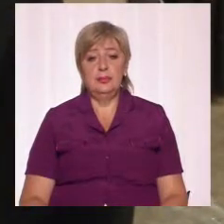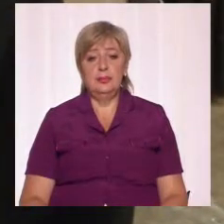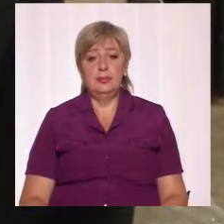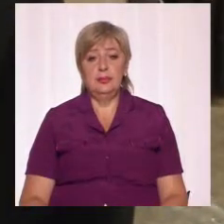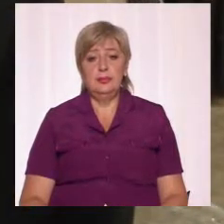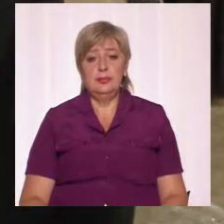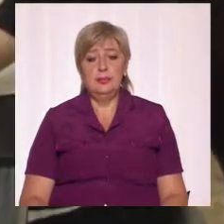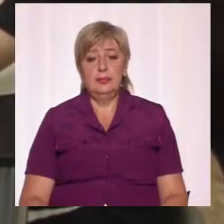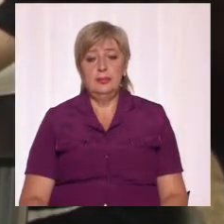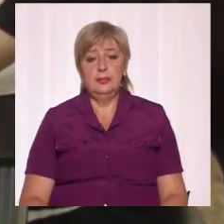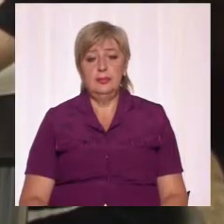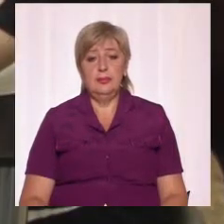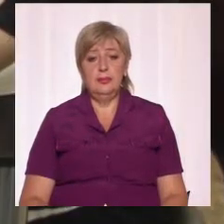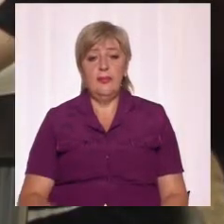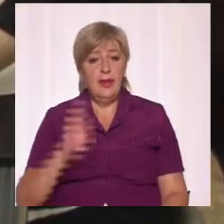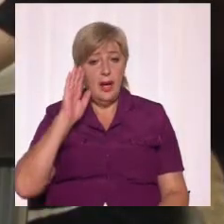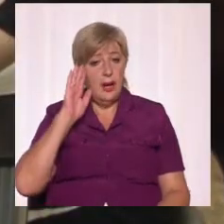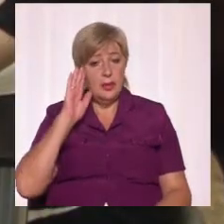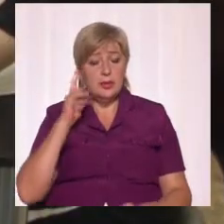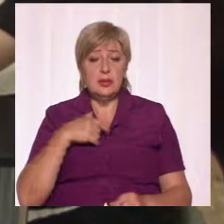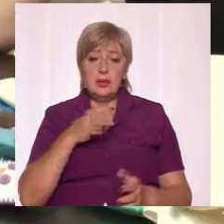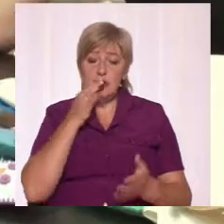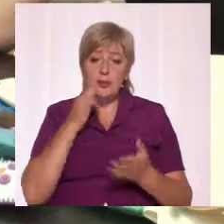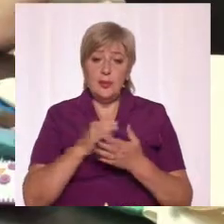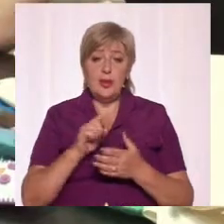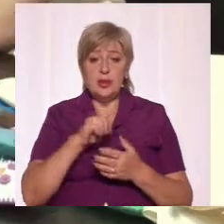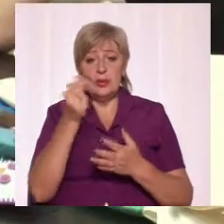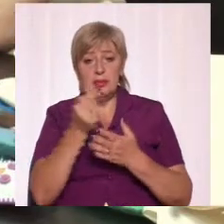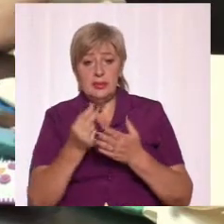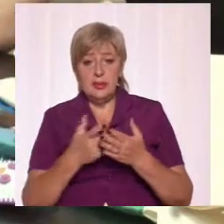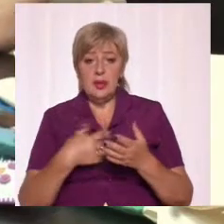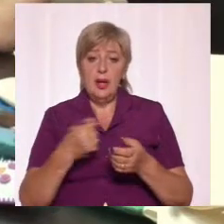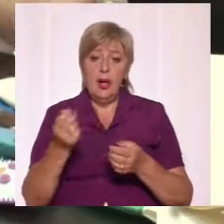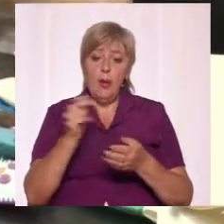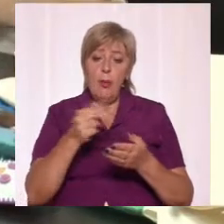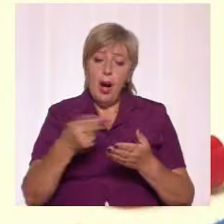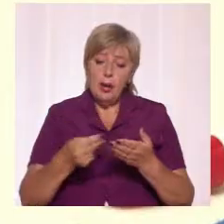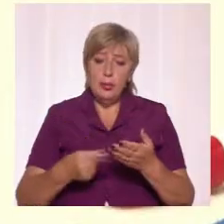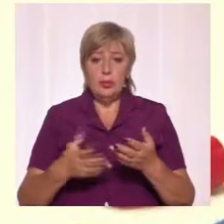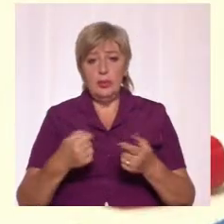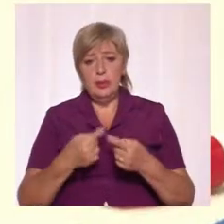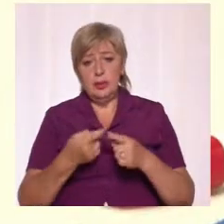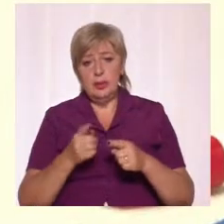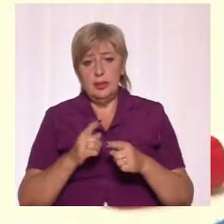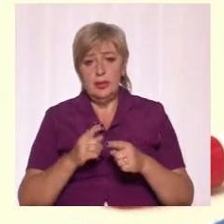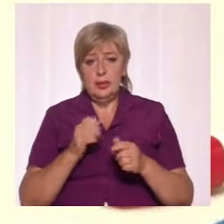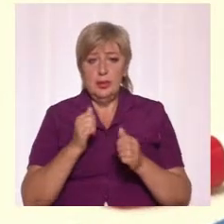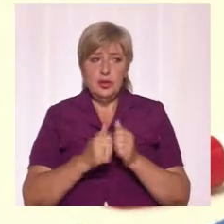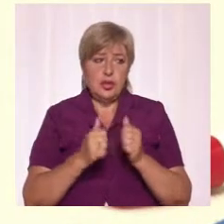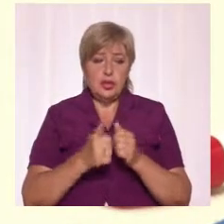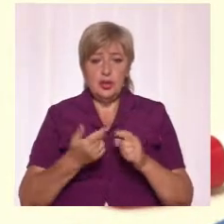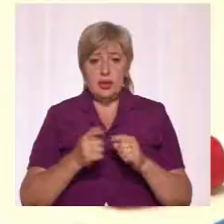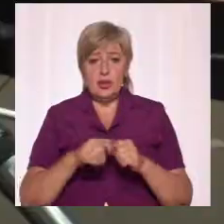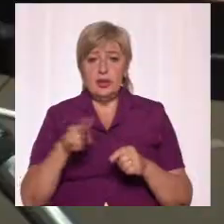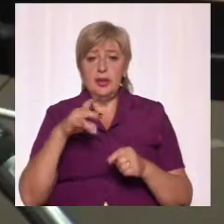Клас. Костянтин відповідає за дизайн сумки, малює та розфарбовує різні предмети. Найчастіше це дракон, персонажі з мультфільму